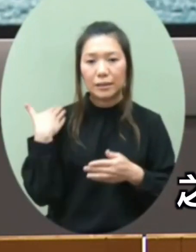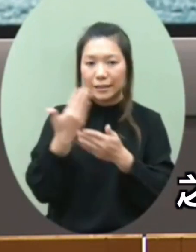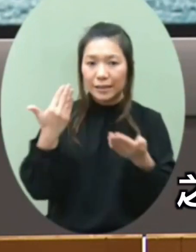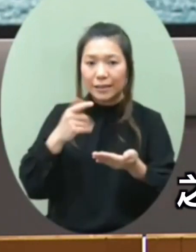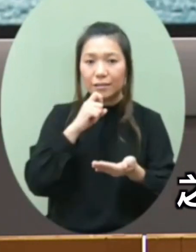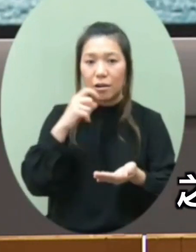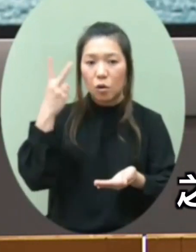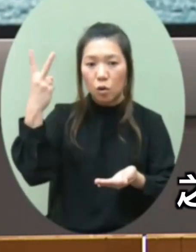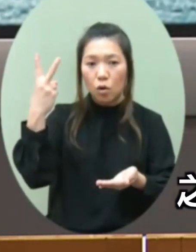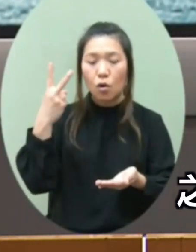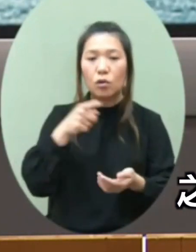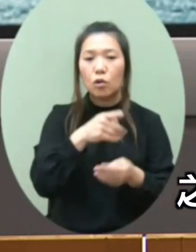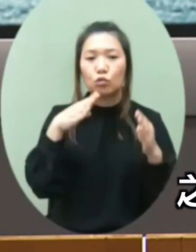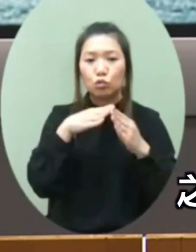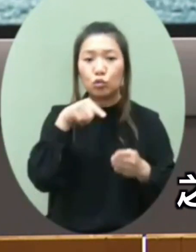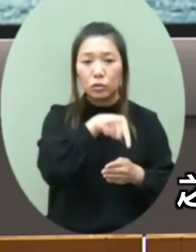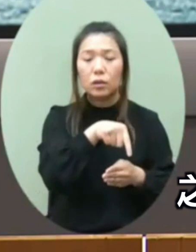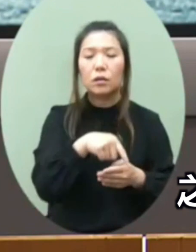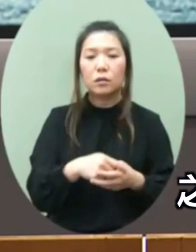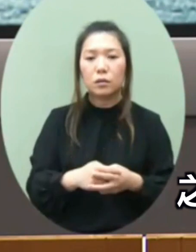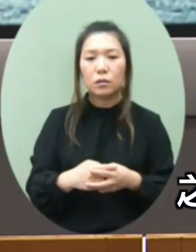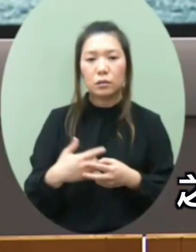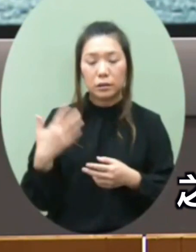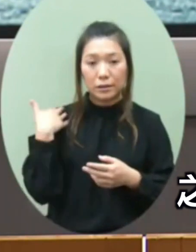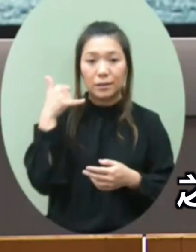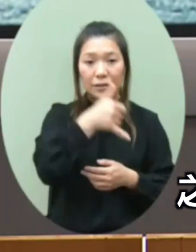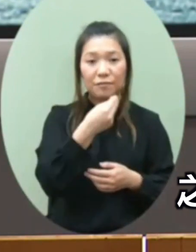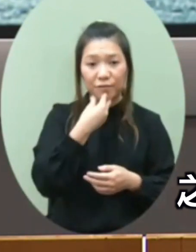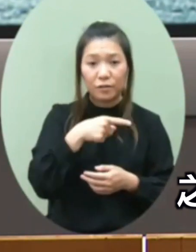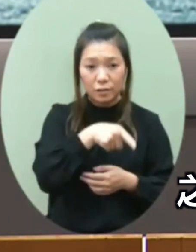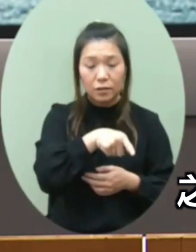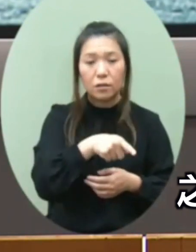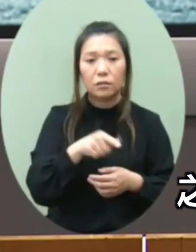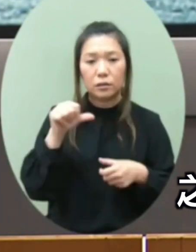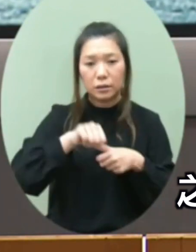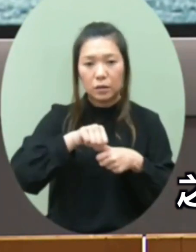位喺呢頭住嘅居民啦，都有去過呢一間